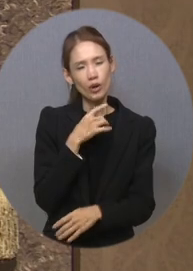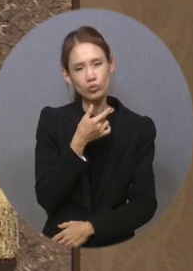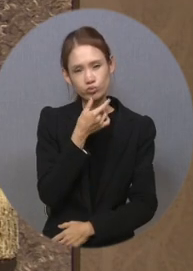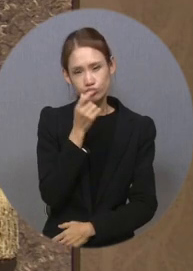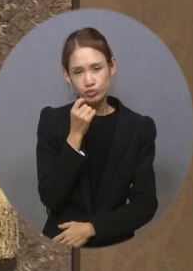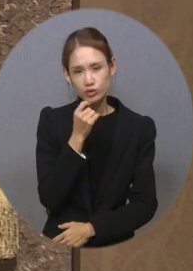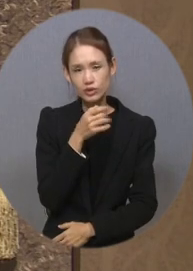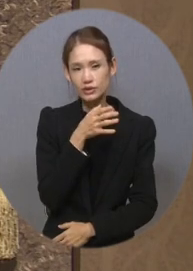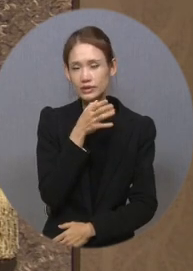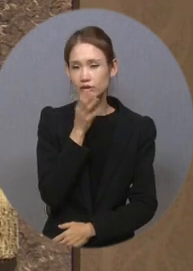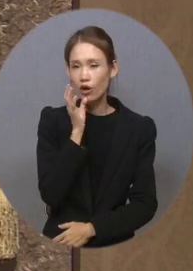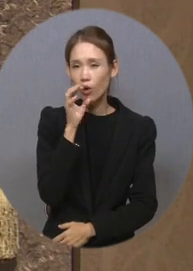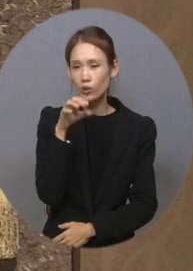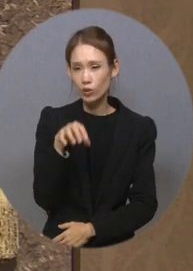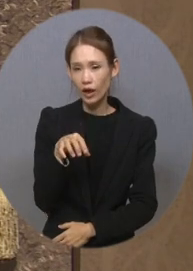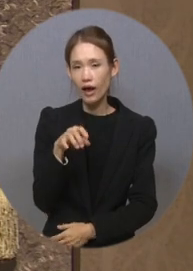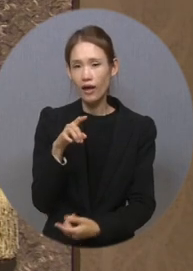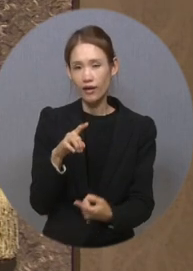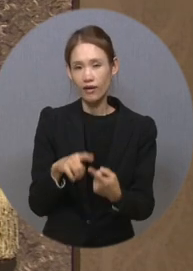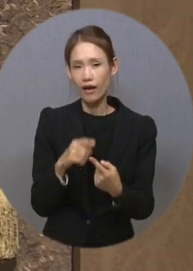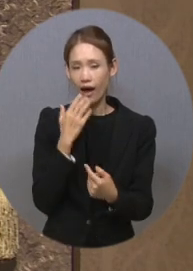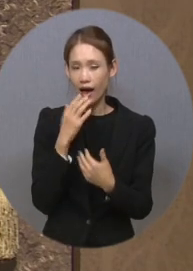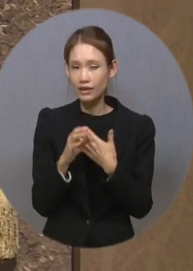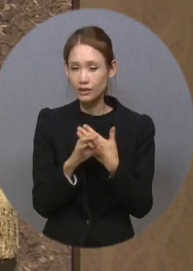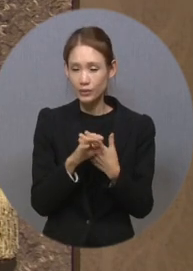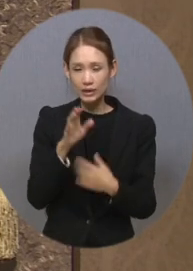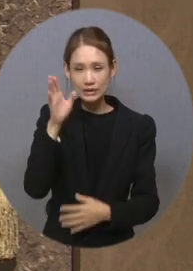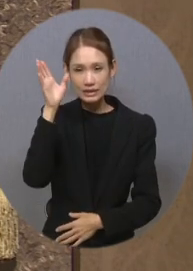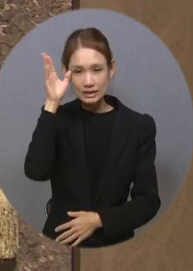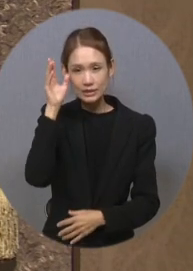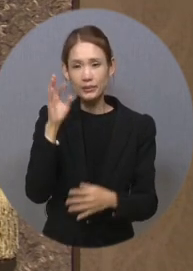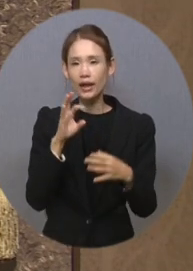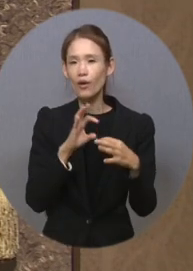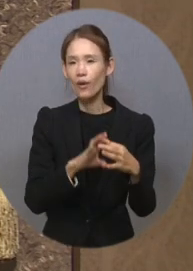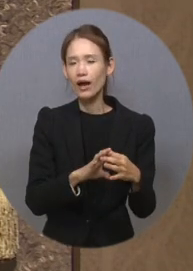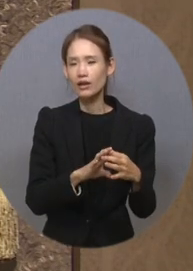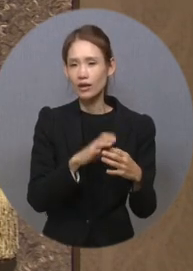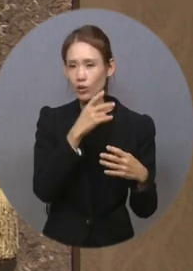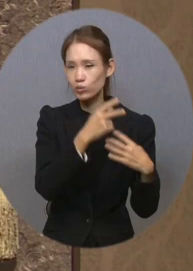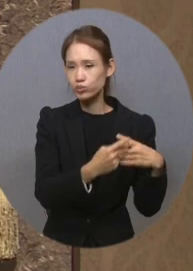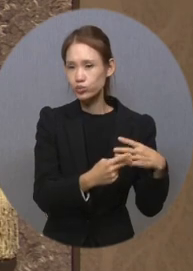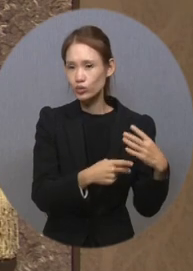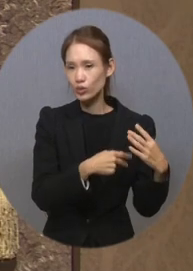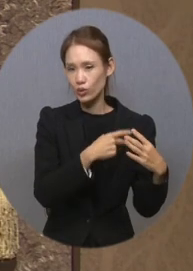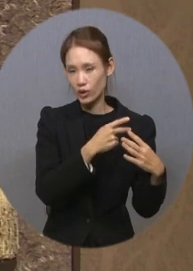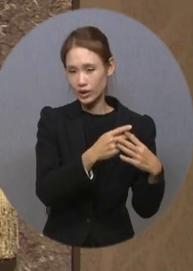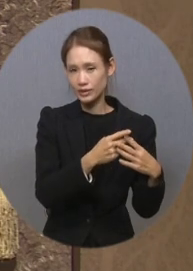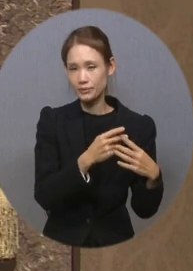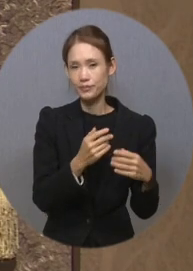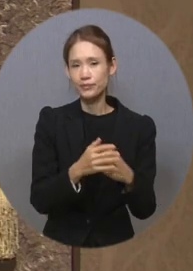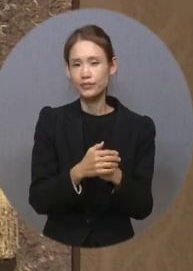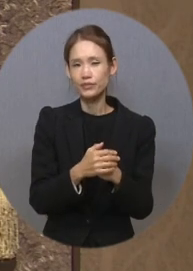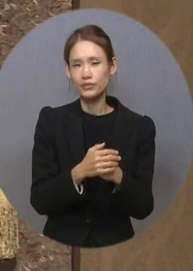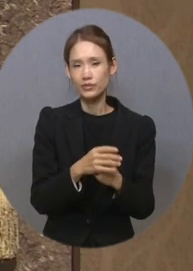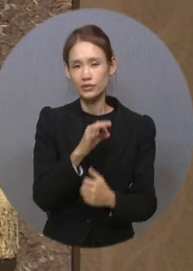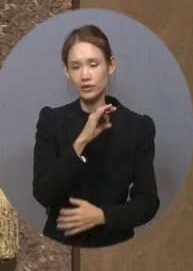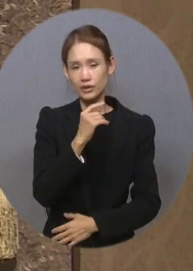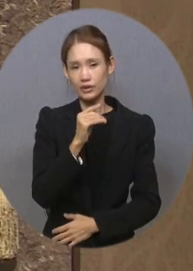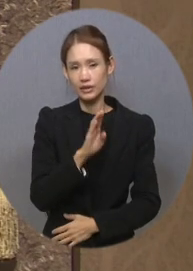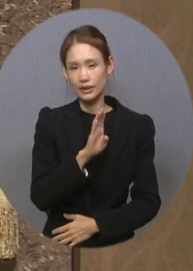우리 경로당에서도 좀 가급적이면 치매 관련되는 네. 그런 프로그램 또 우리